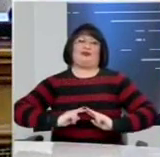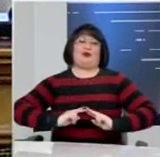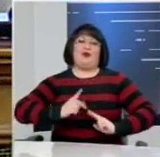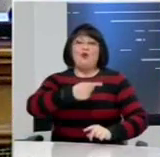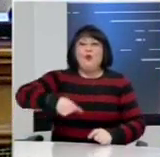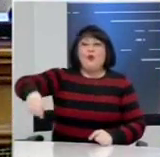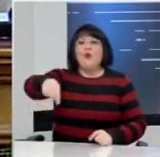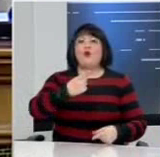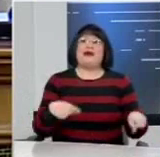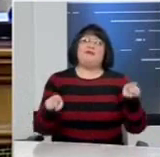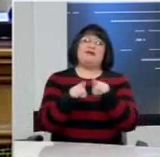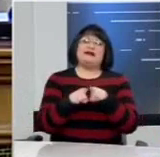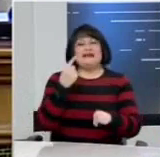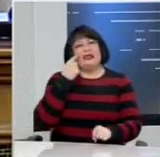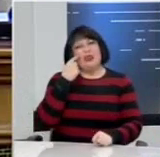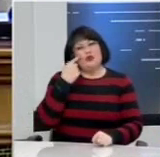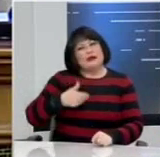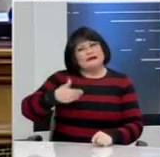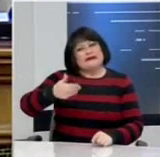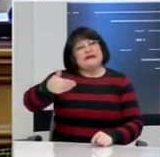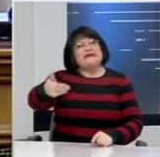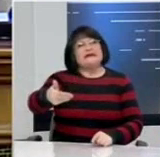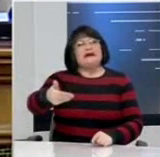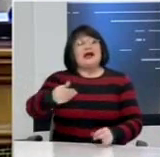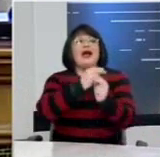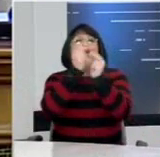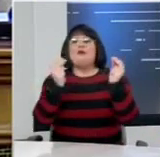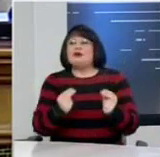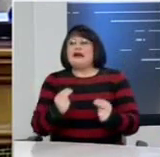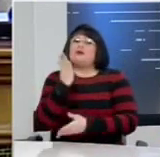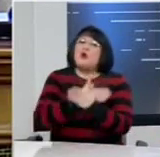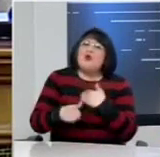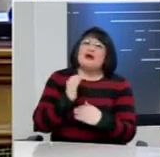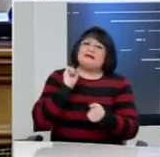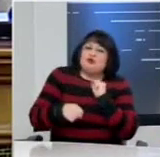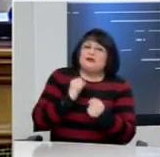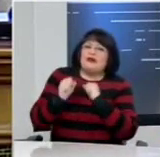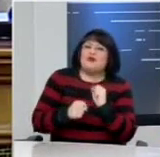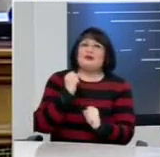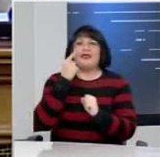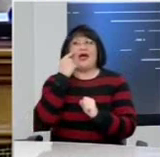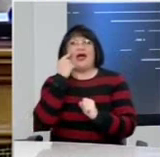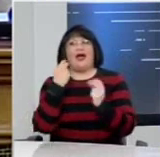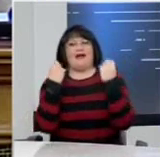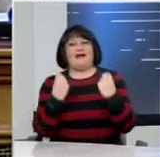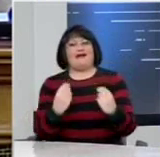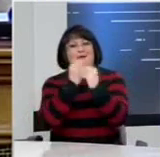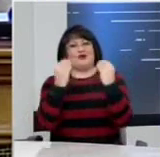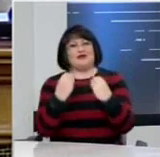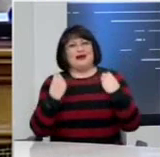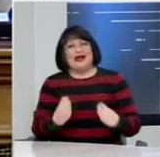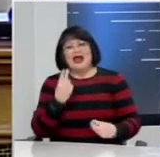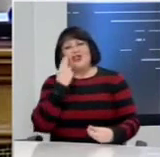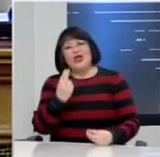όλοι μαζί θα δούμε σιγά σιγά τους καρπούς των κόπων μας να ανθίζουν, όταν θα δούμε όλοι μαζί